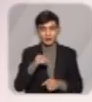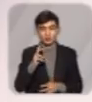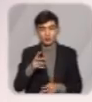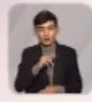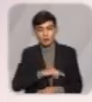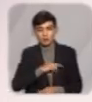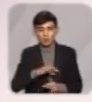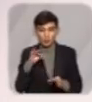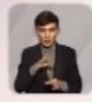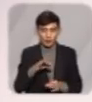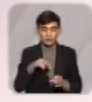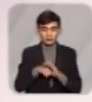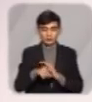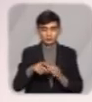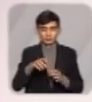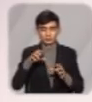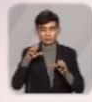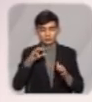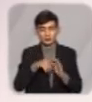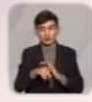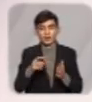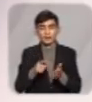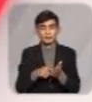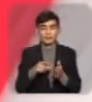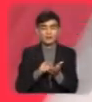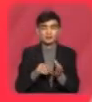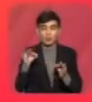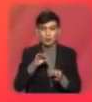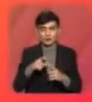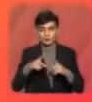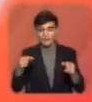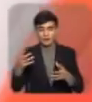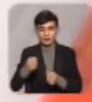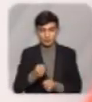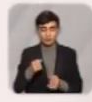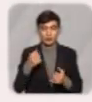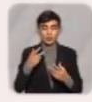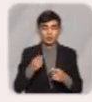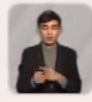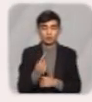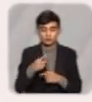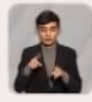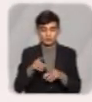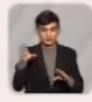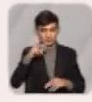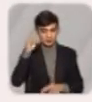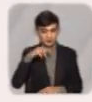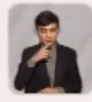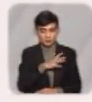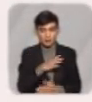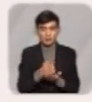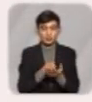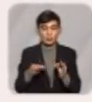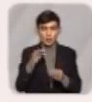істейтіндер анықтаманы қайдан аларын білмейді. Нағыз көмекке мұқтаж жандар атаулы әлеуметтен көмектен қағылып жатыр